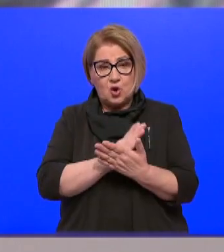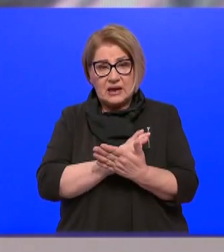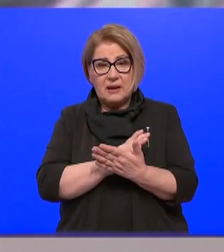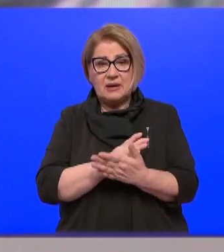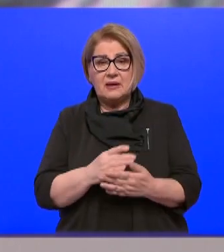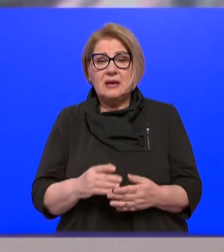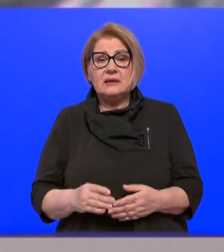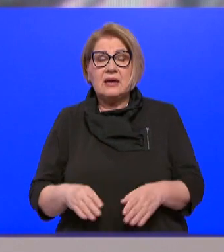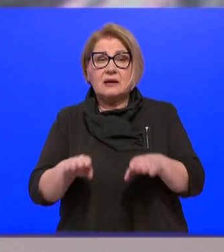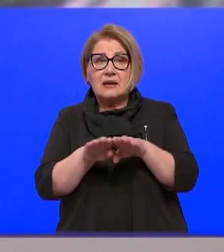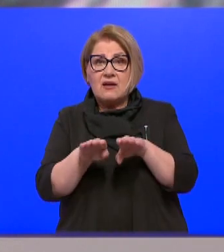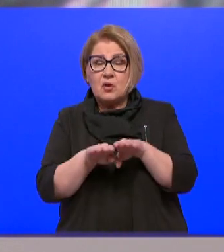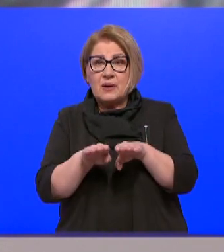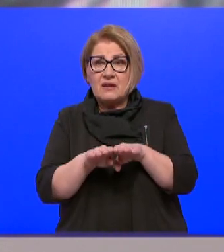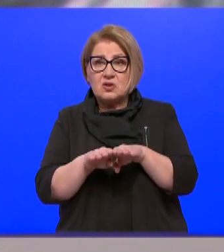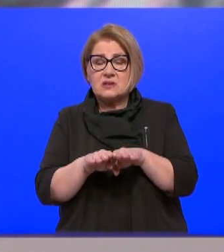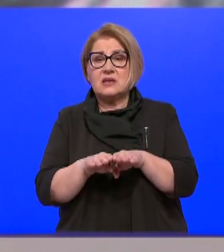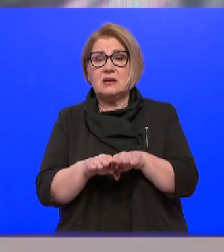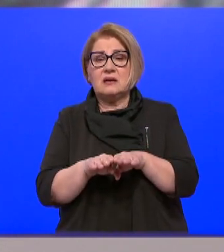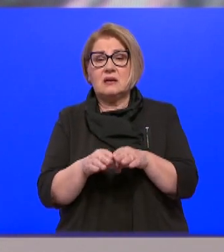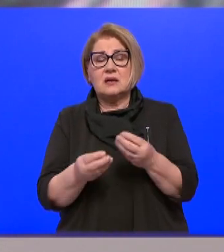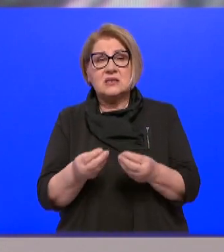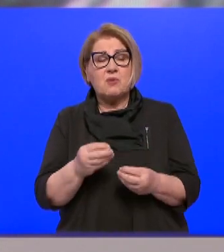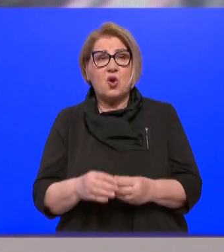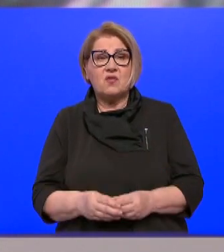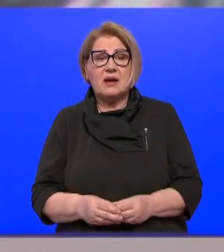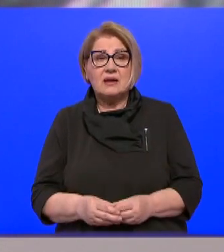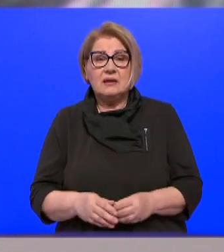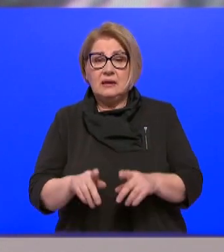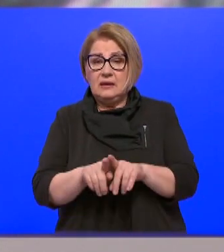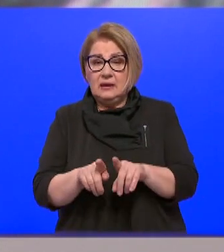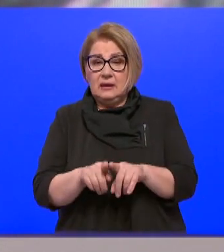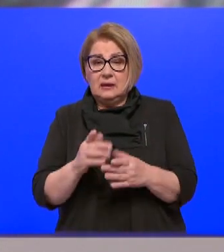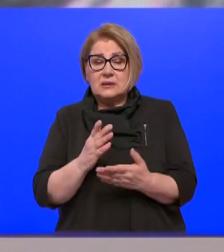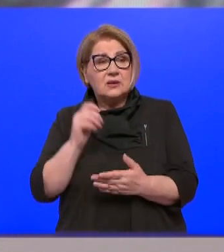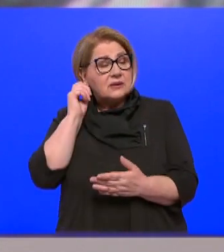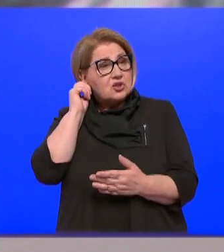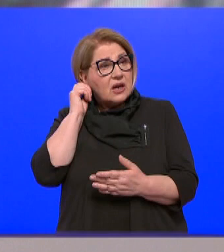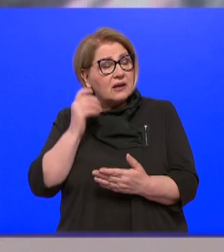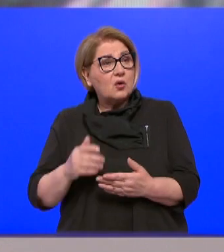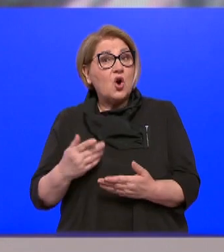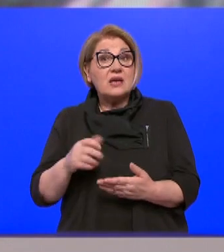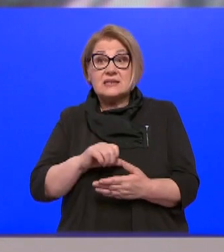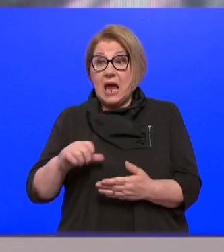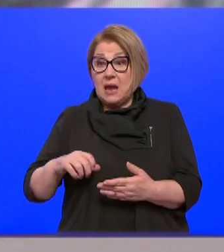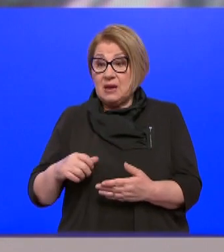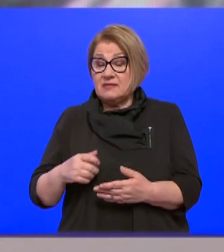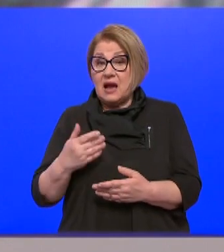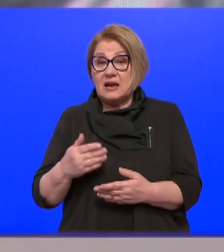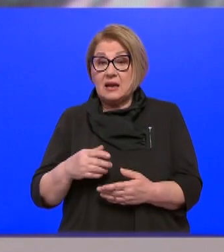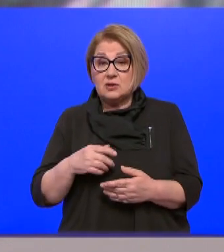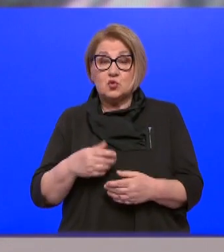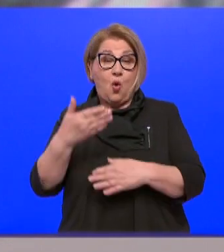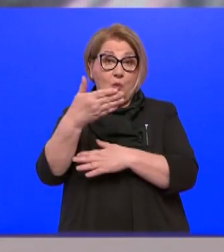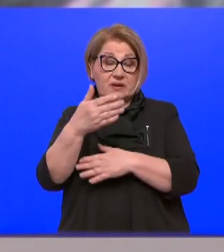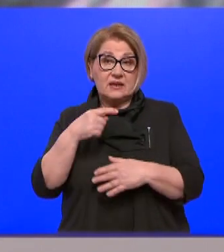program ravnopravnosti spolova. Kroz Zakon o poljoprivrednom zemljištu osigurali smo da žene nositeljice poljoprivrednih gospodarstva dobe